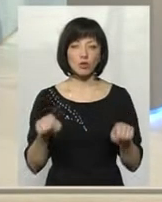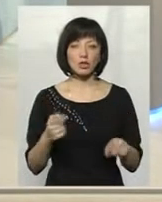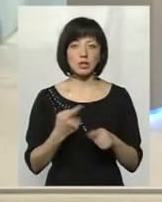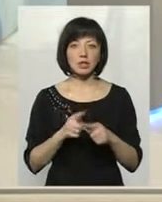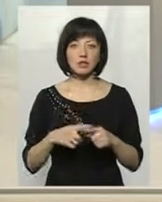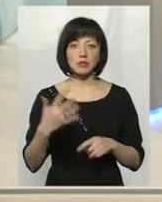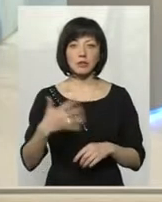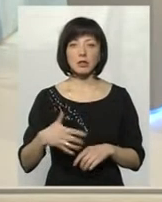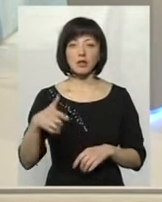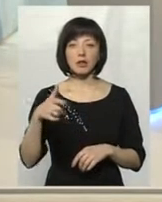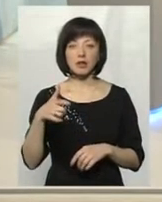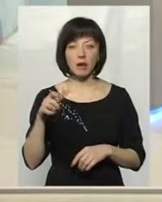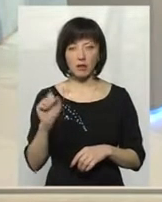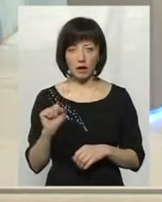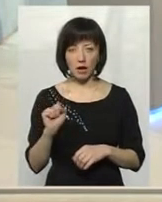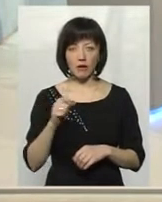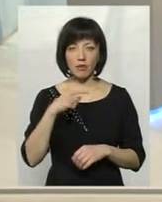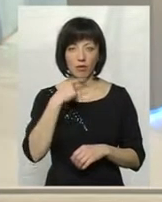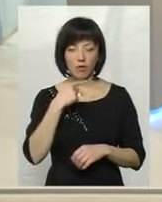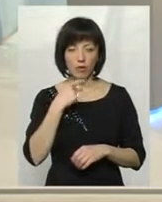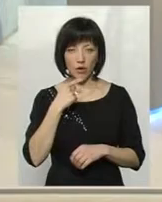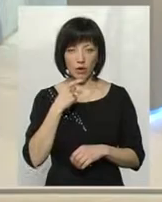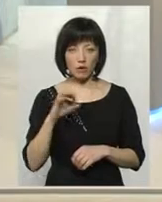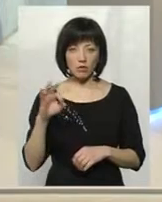50 гектарів, про які ми говорили,